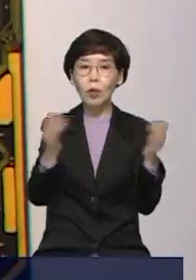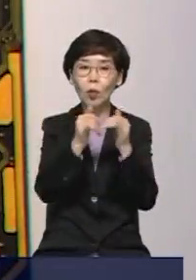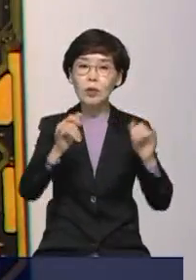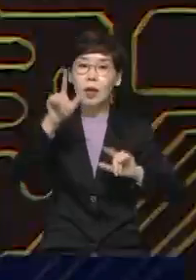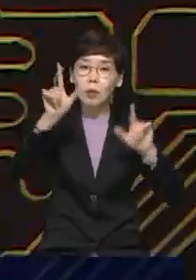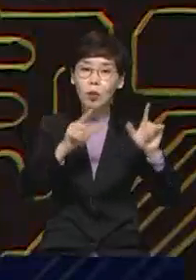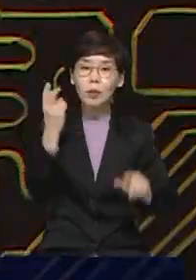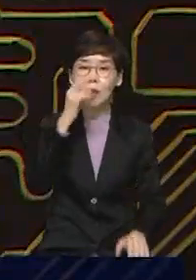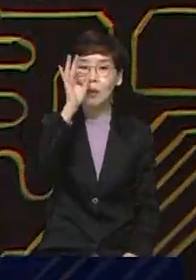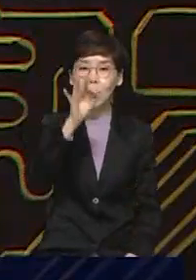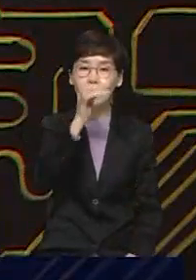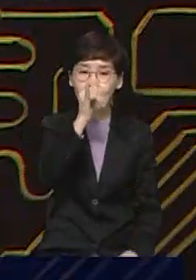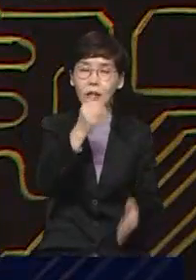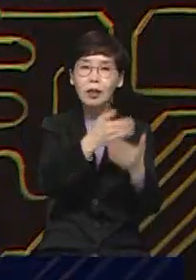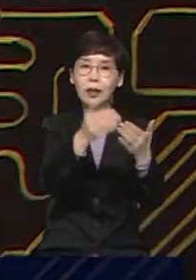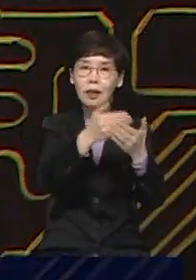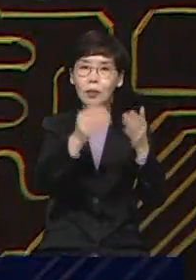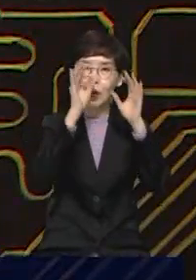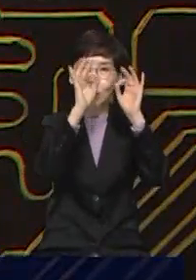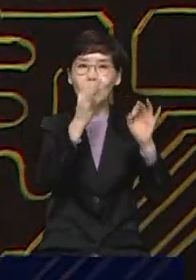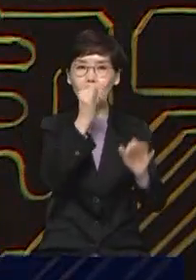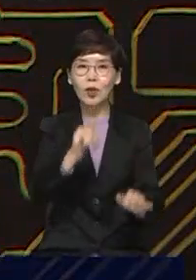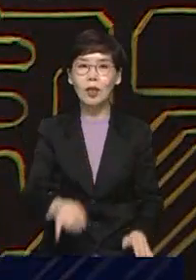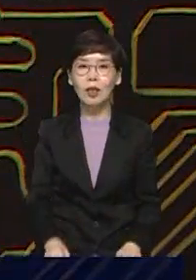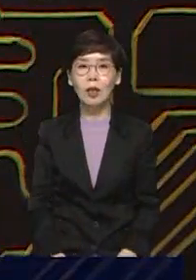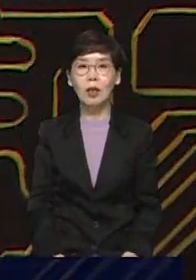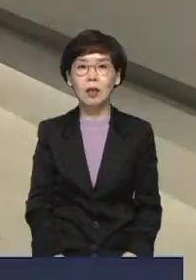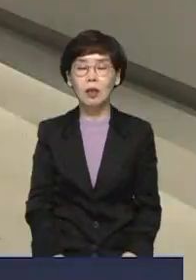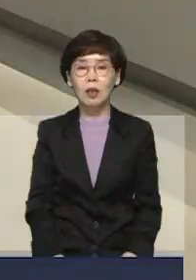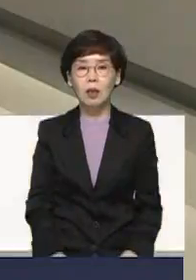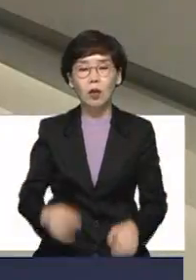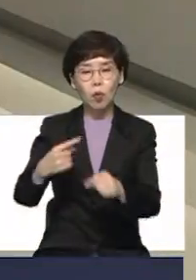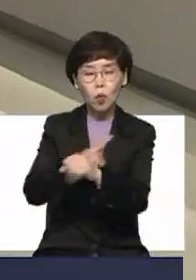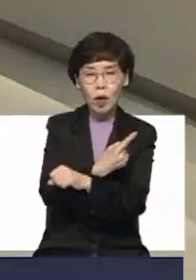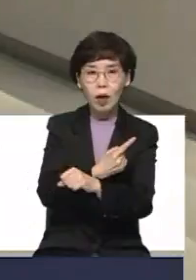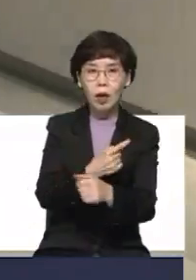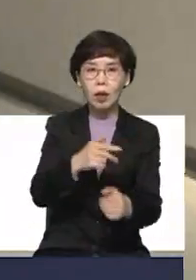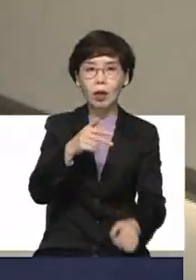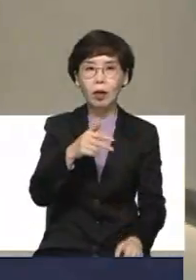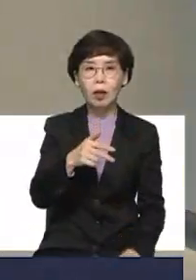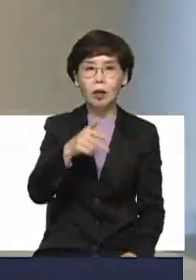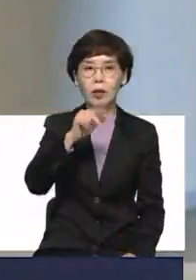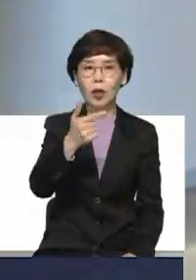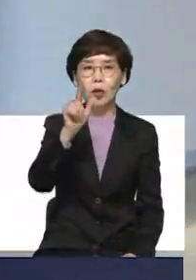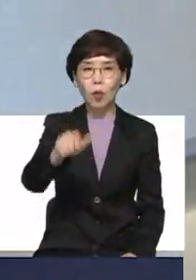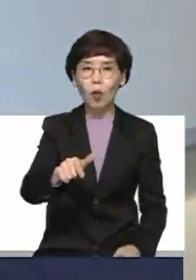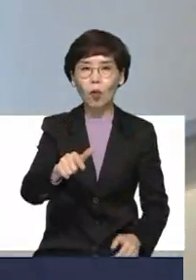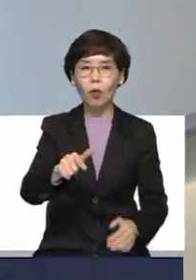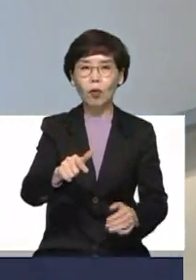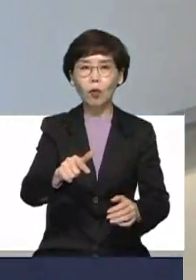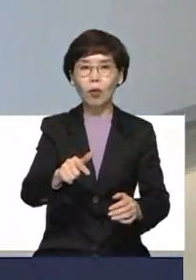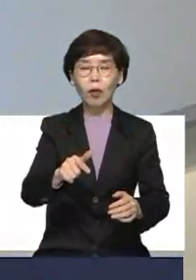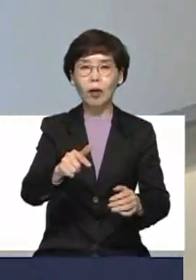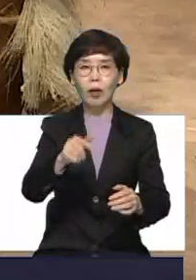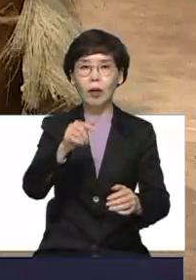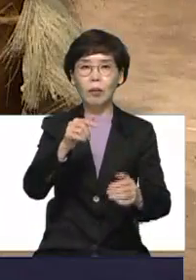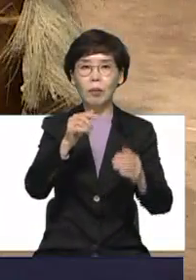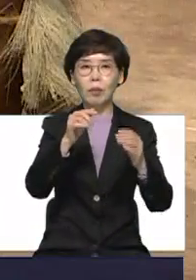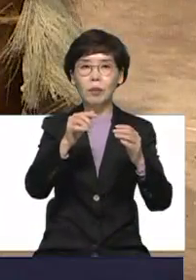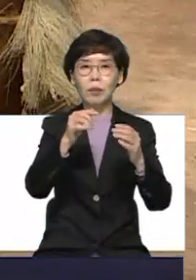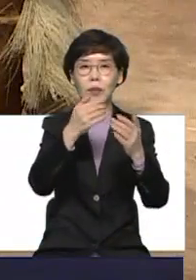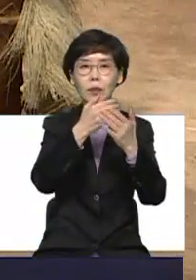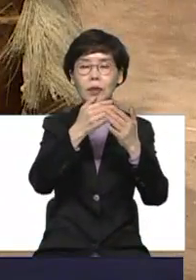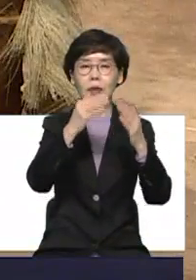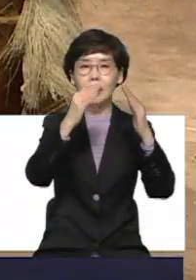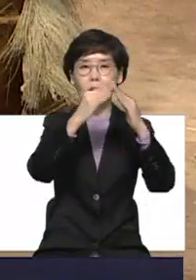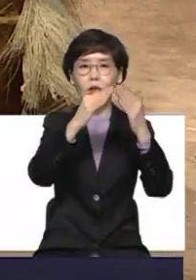모습을 돌아볼 수 있는 작품을 감상할 수 있습니다. 이외에 전국선사박물관은 고고학과 현대미술의 관점을